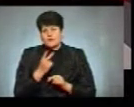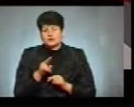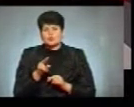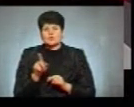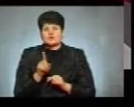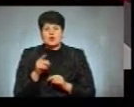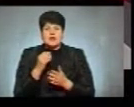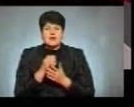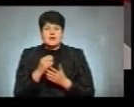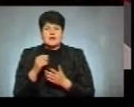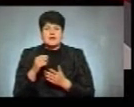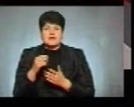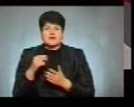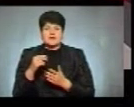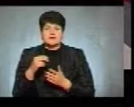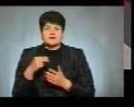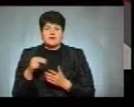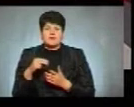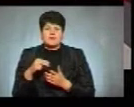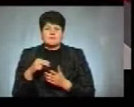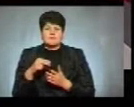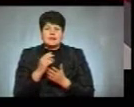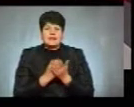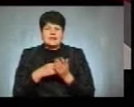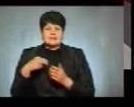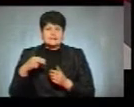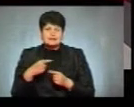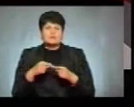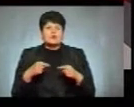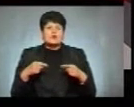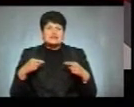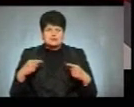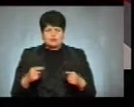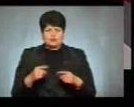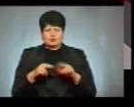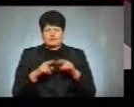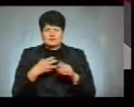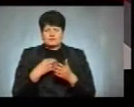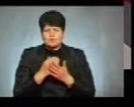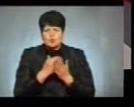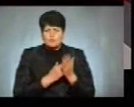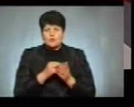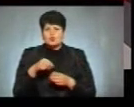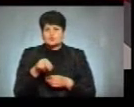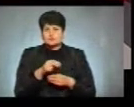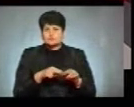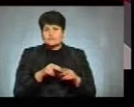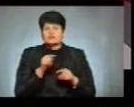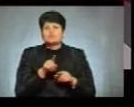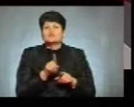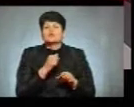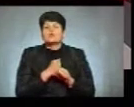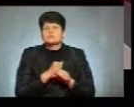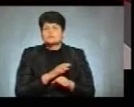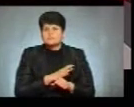кандидати по-різному будували свої програми. Перше, ще що кандидат президента Порошенко, Петро Порошенко, він будував свою програму на тому, що він робив. Тому що